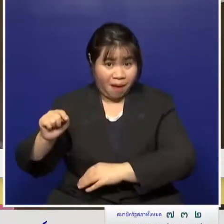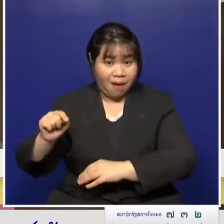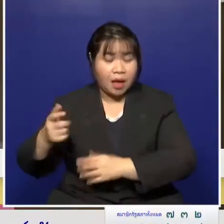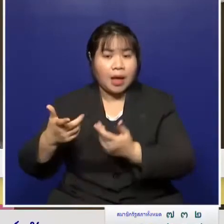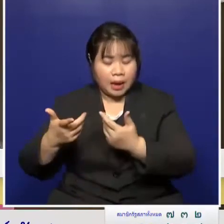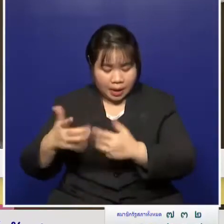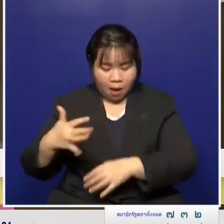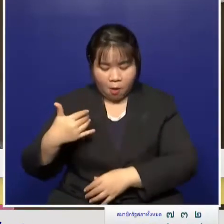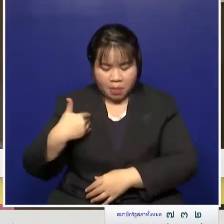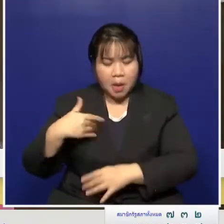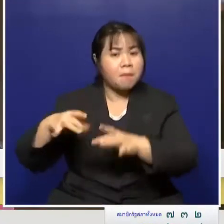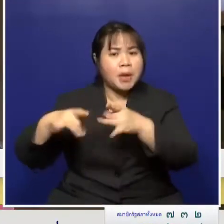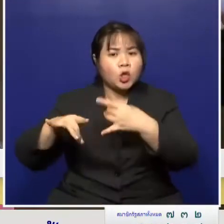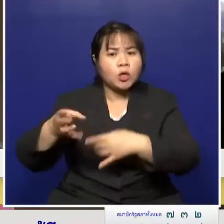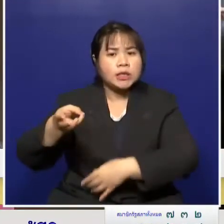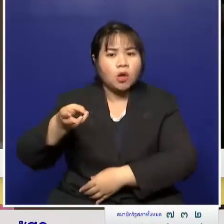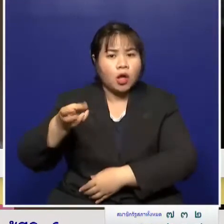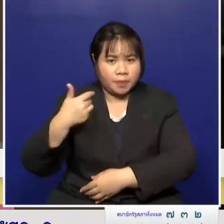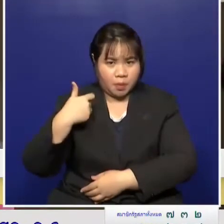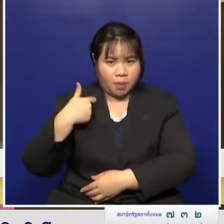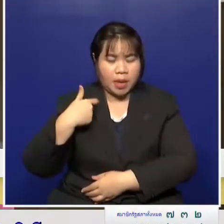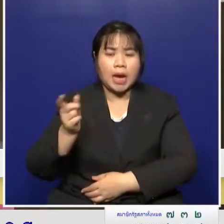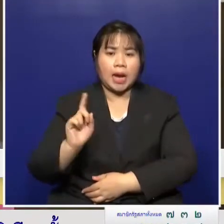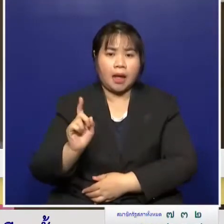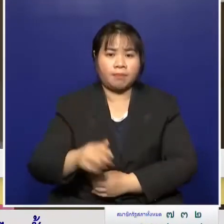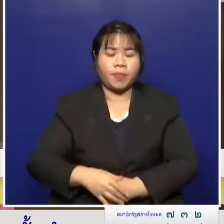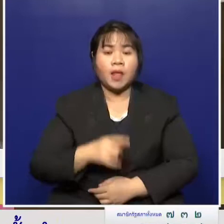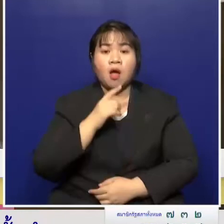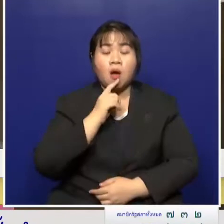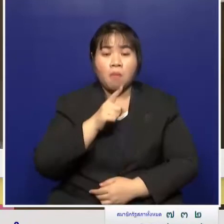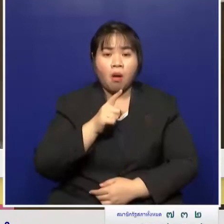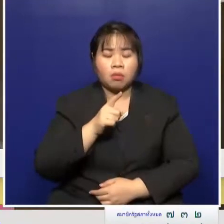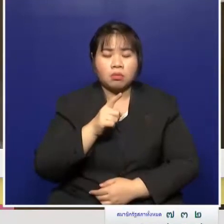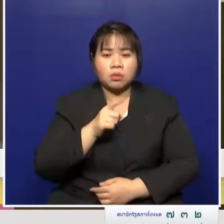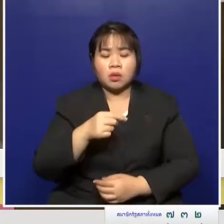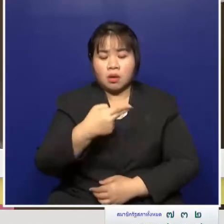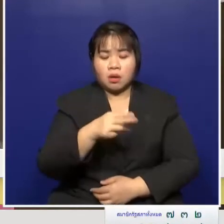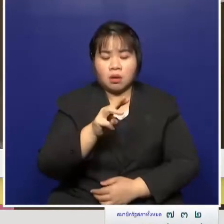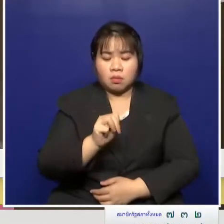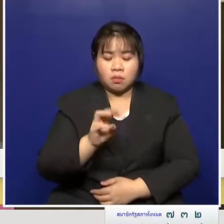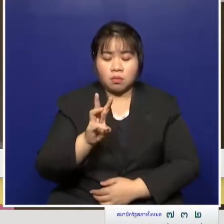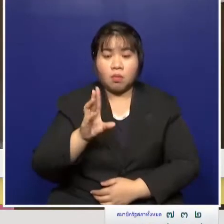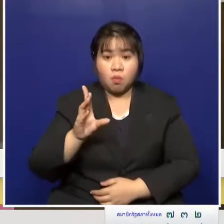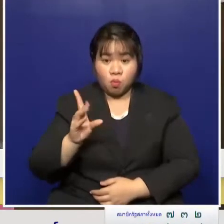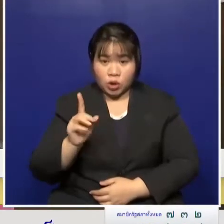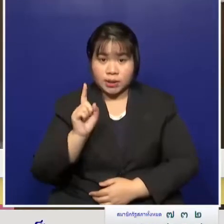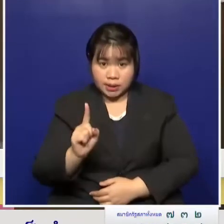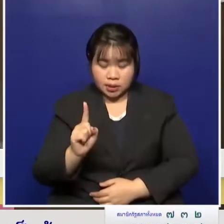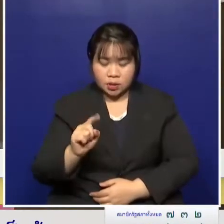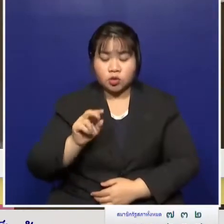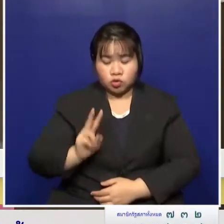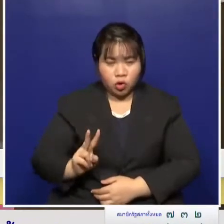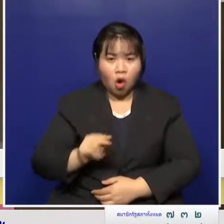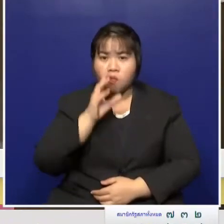และมีส่วนที่ไม่ตรงกันบ้างคือการที่ไม่กล่าวถึงหมวด1หมวด2ซึ่งหมาย